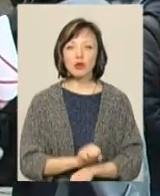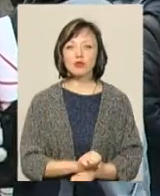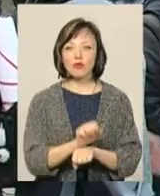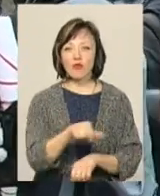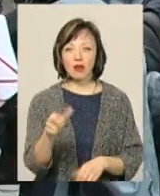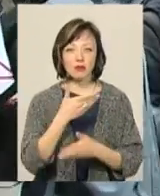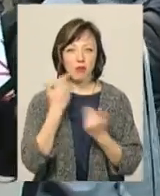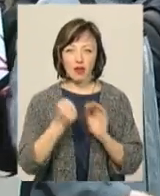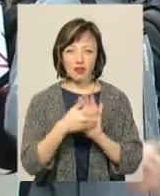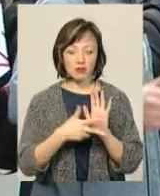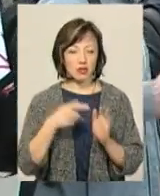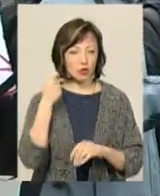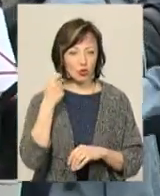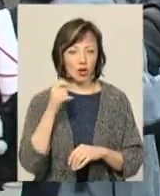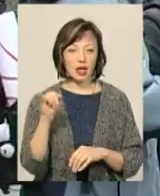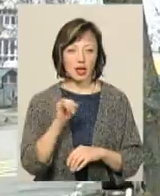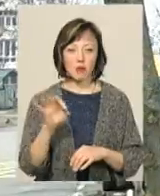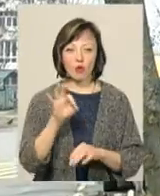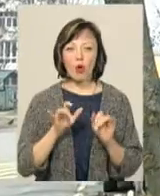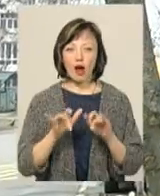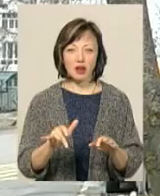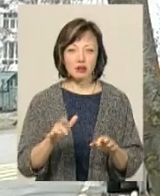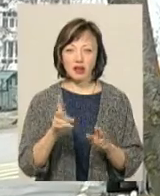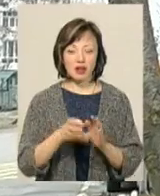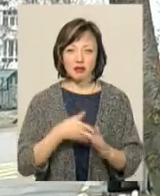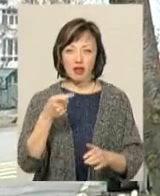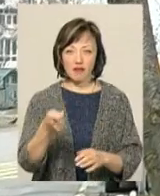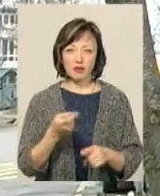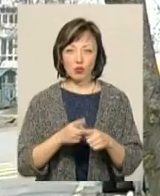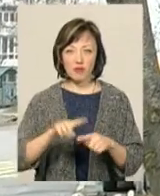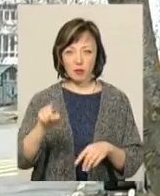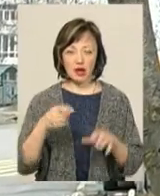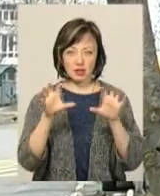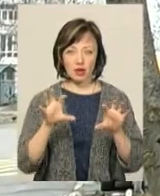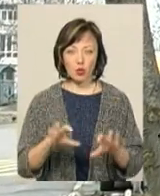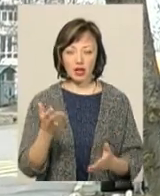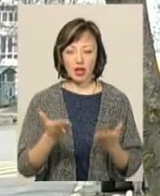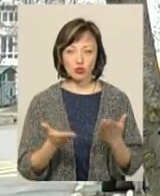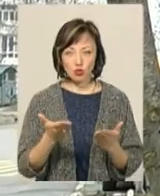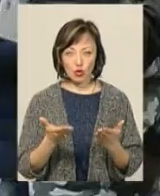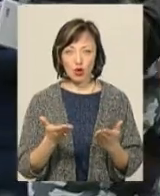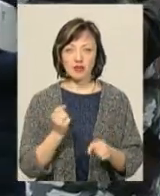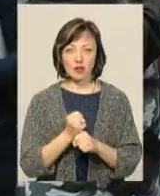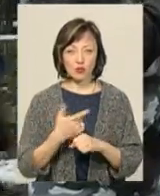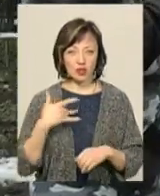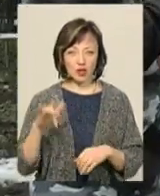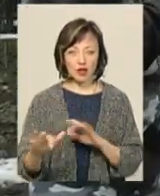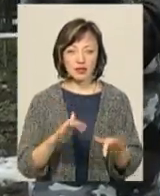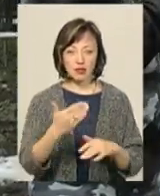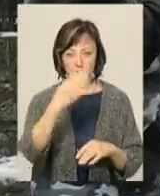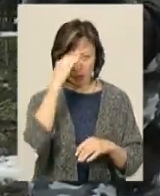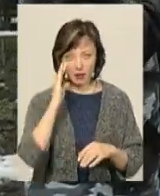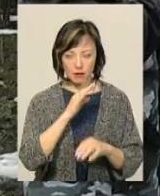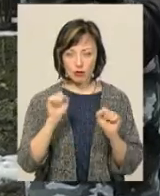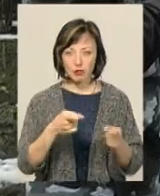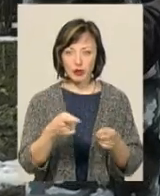протестувальникам немає 18 років. Та й про акцію вони не заявили, як того вимагає закон. Якщо вдадуться до радикальних дій, їхніх батьків